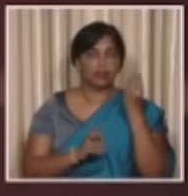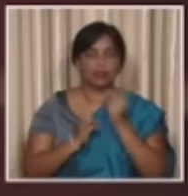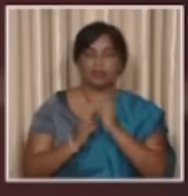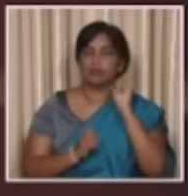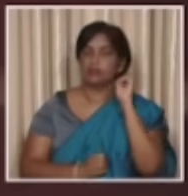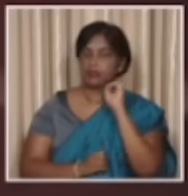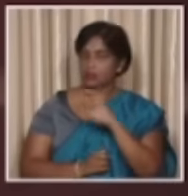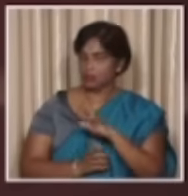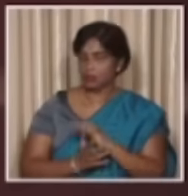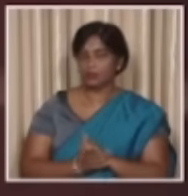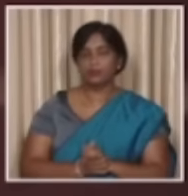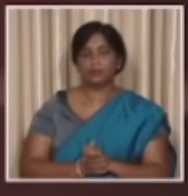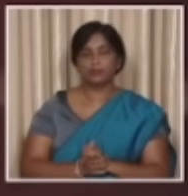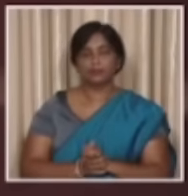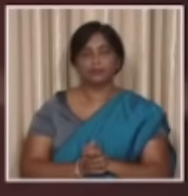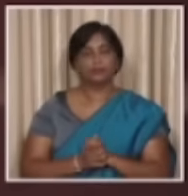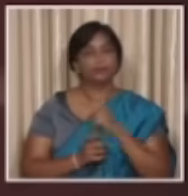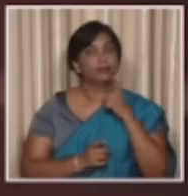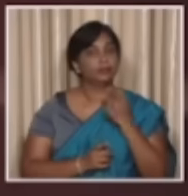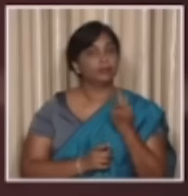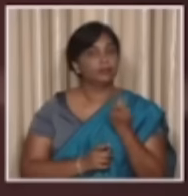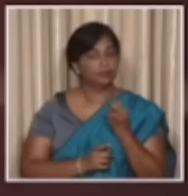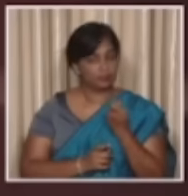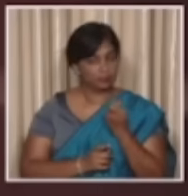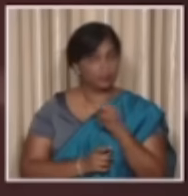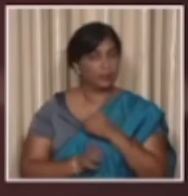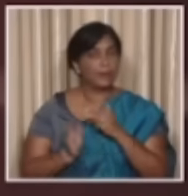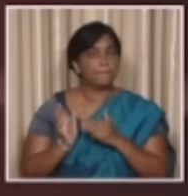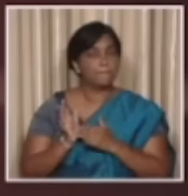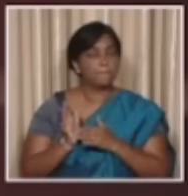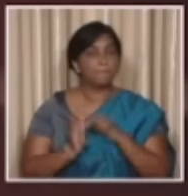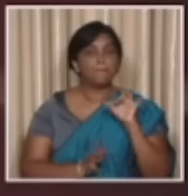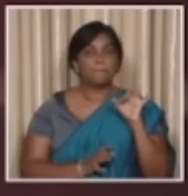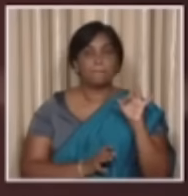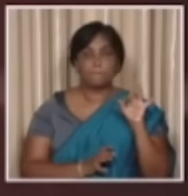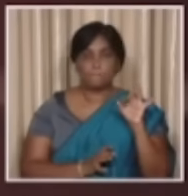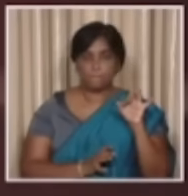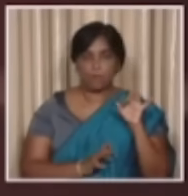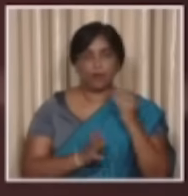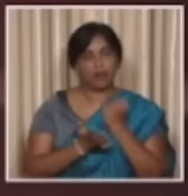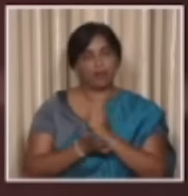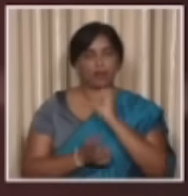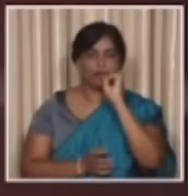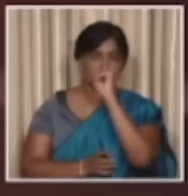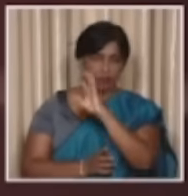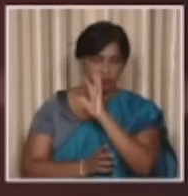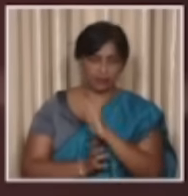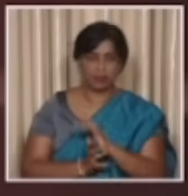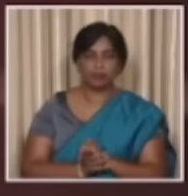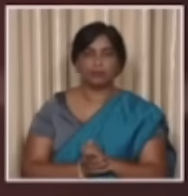තැන්පත් කරන්න කියලා. එම මුදලෙන් එතුමා මිලියන 15ක මුදලක් තැන්පත් කරලා තිබෙනවා.